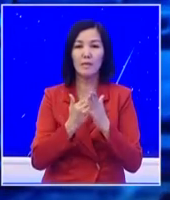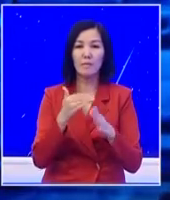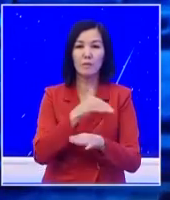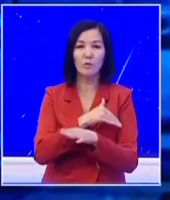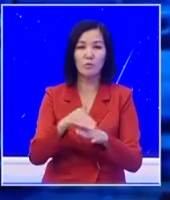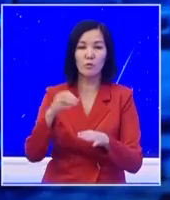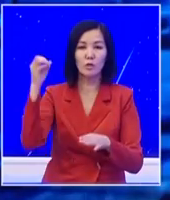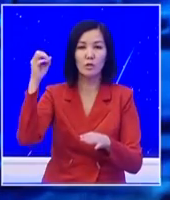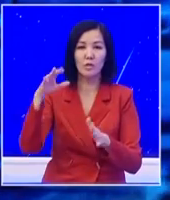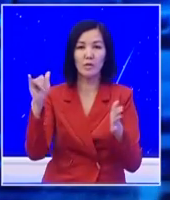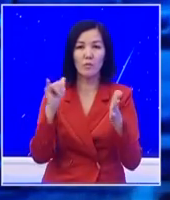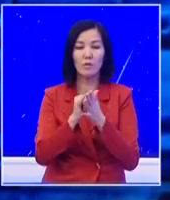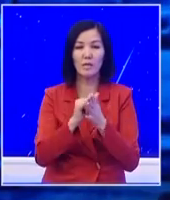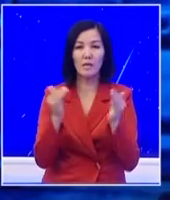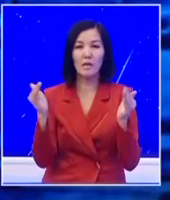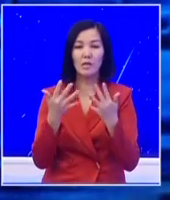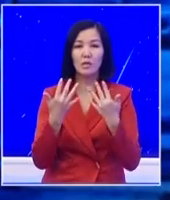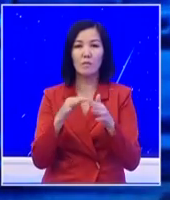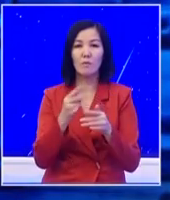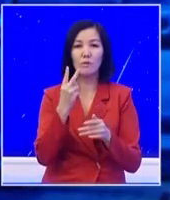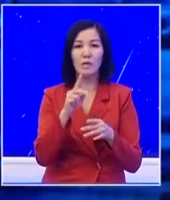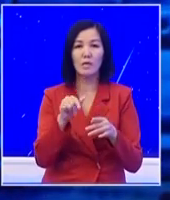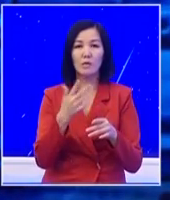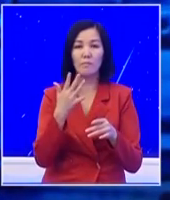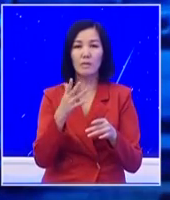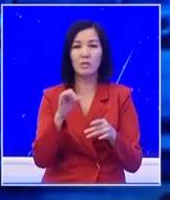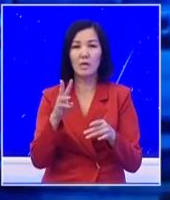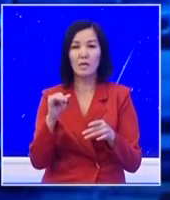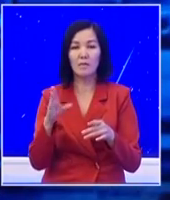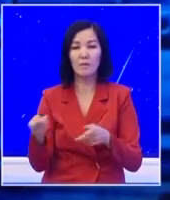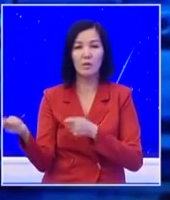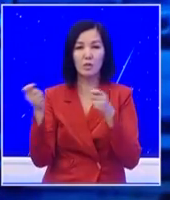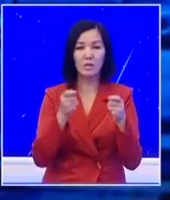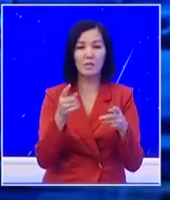шамдары орнатылды. Кішігірім ауылдың 2,5 шақырымына жеткізілді.